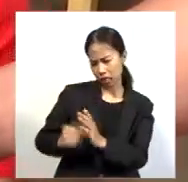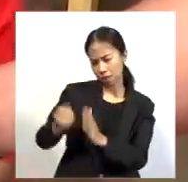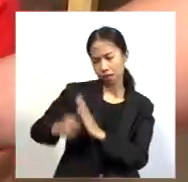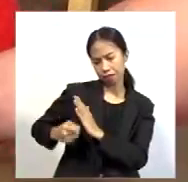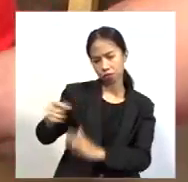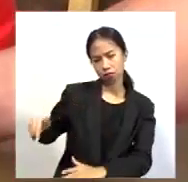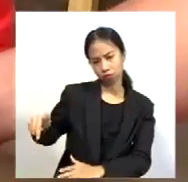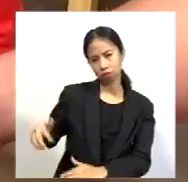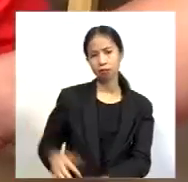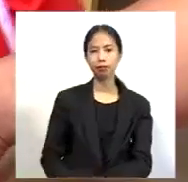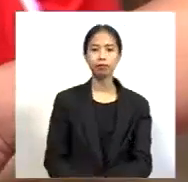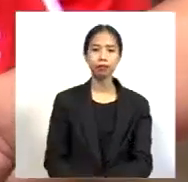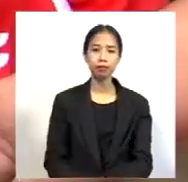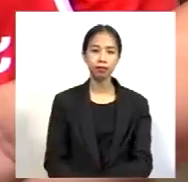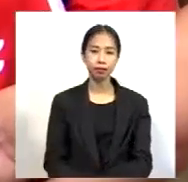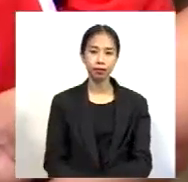แก้ไขปลายเหตุเนาะ